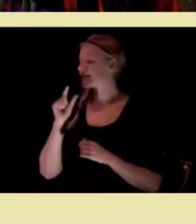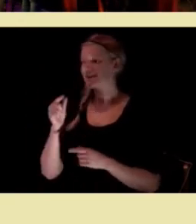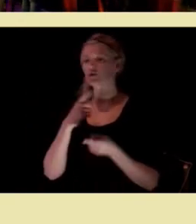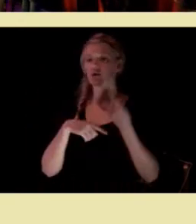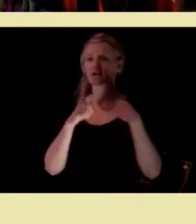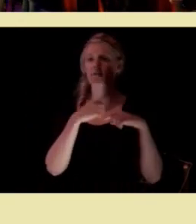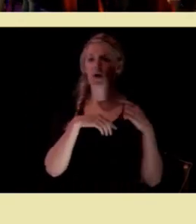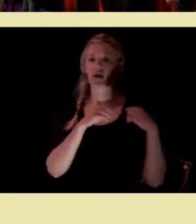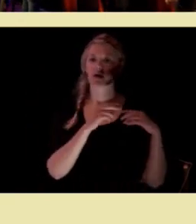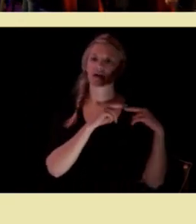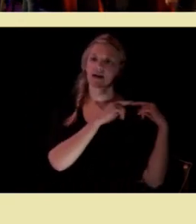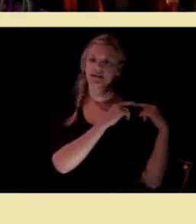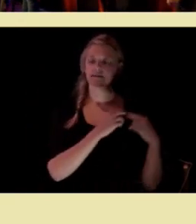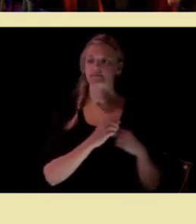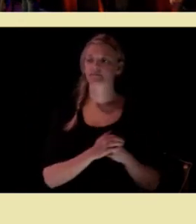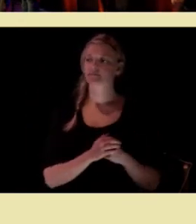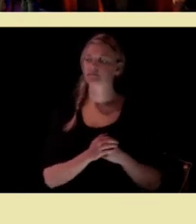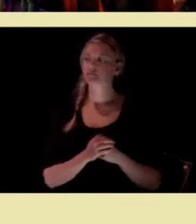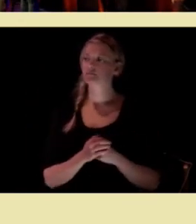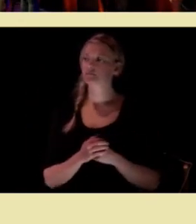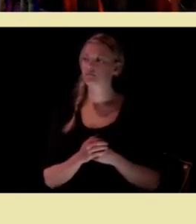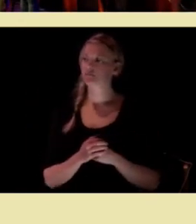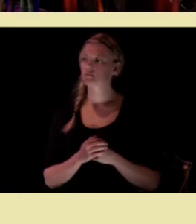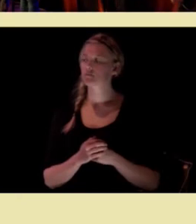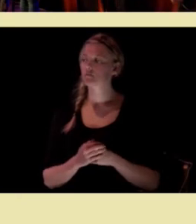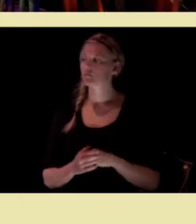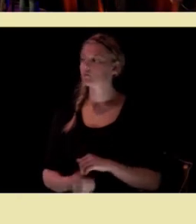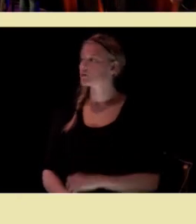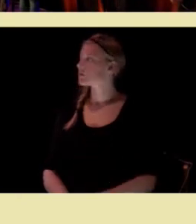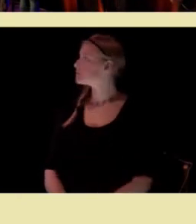sånn tilbakereise. Raskt.